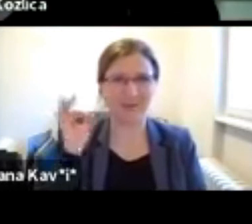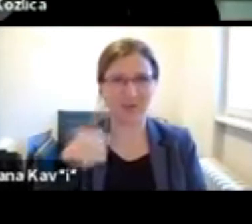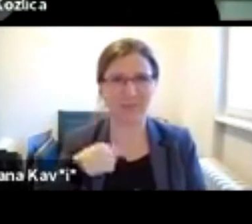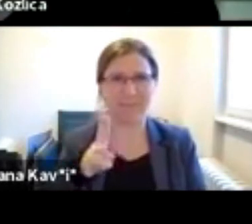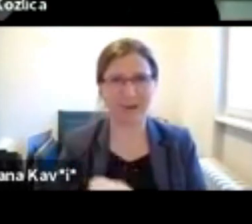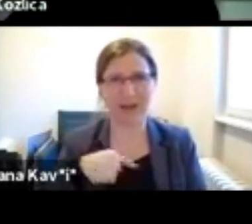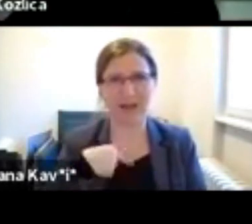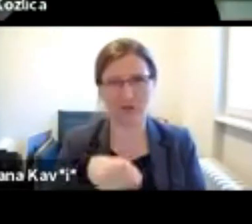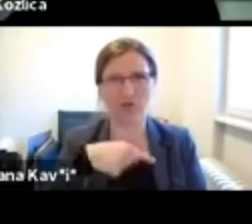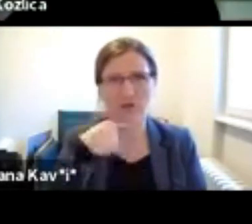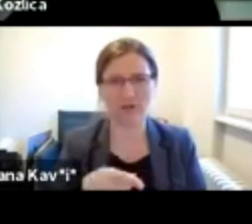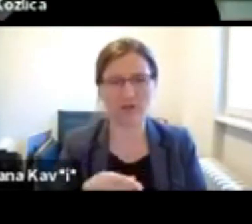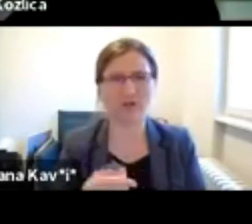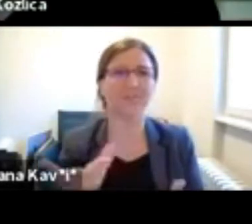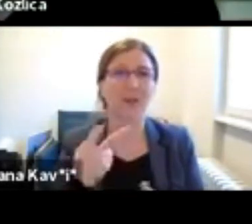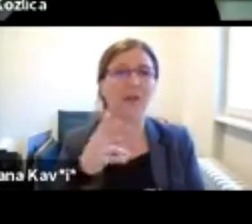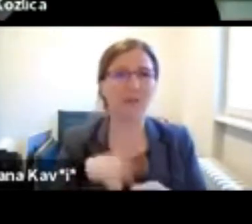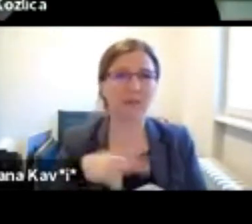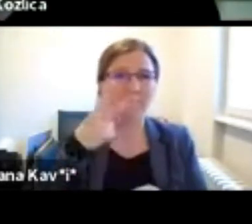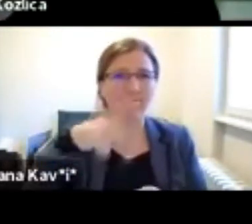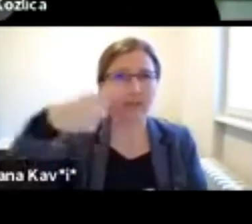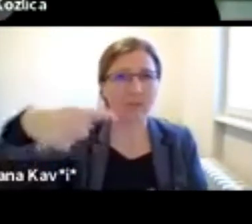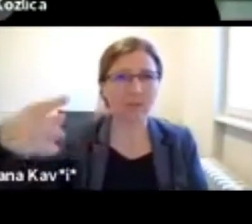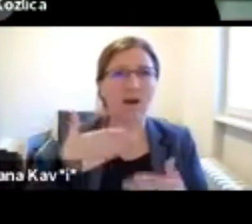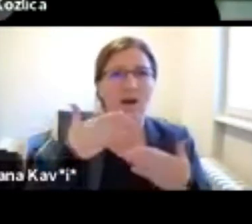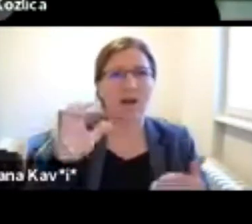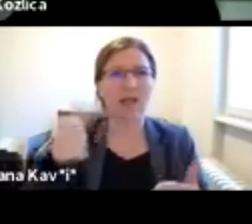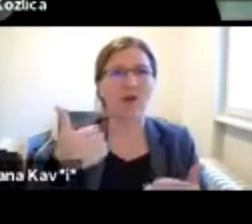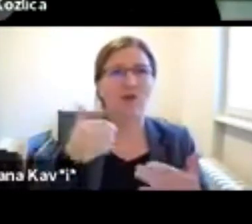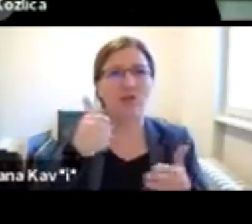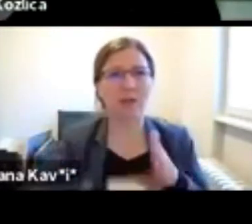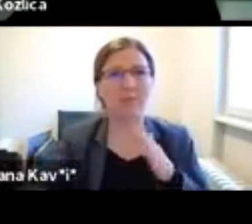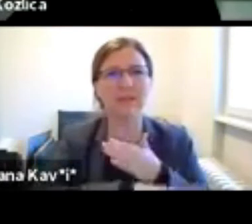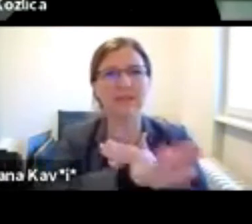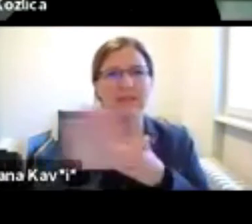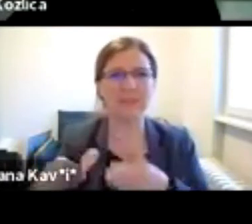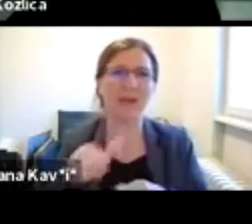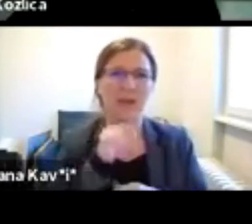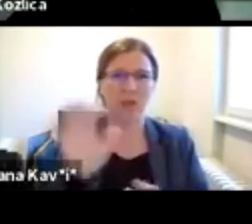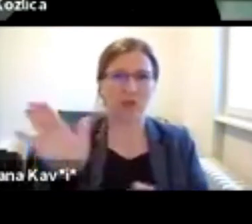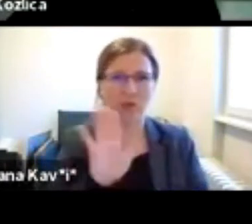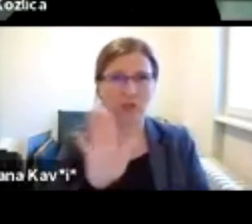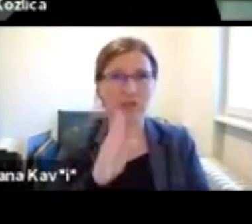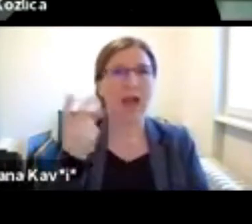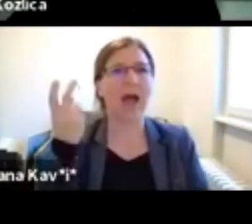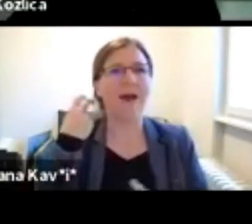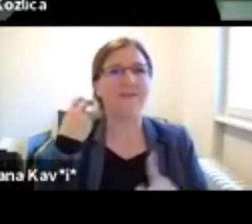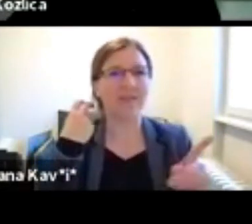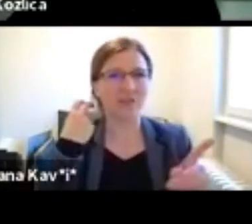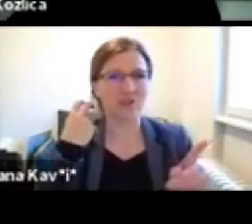Čujemo se i vidimo se. Hvala vam još jednom svima. Doviđenja. Višnja, tebe molim da to sad ipak odjaviš